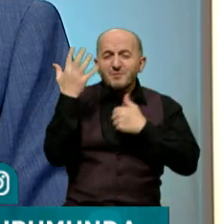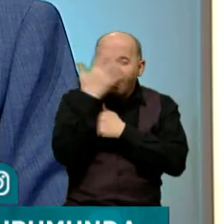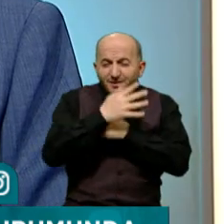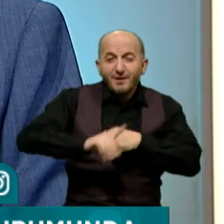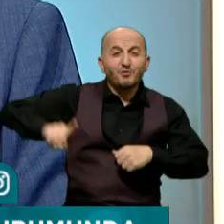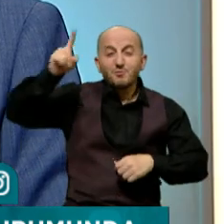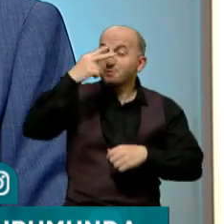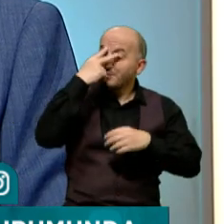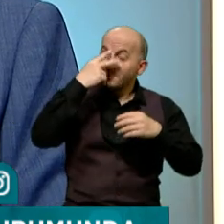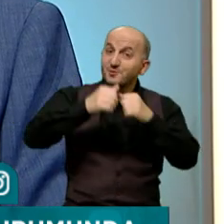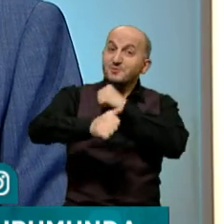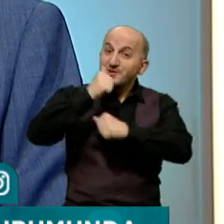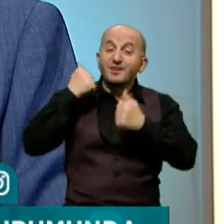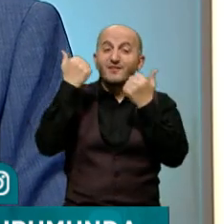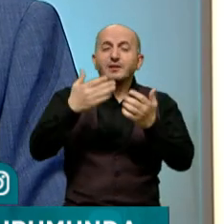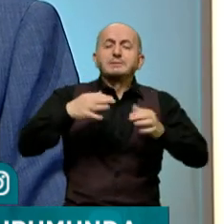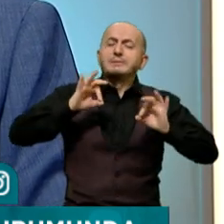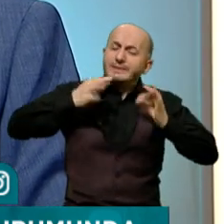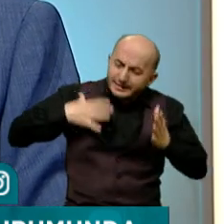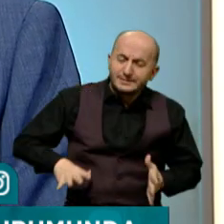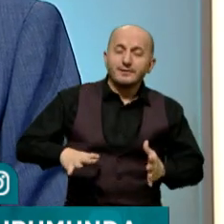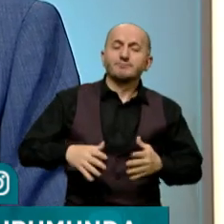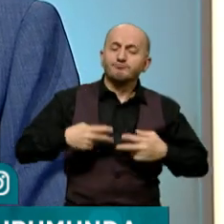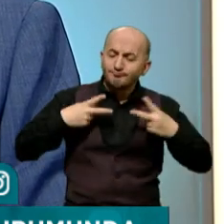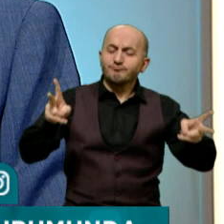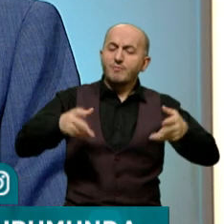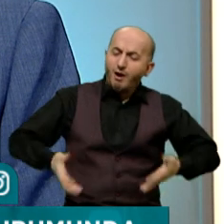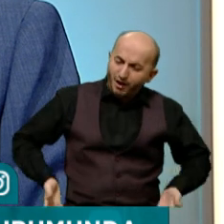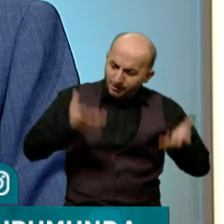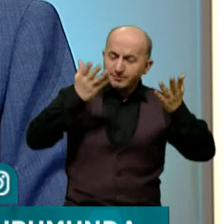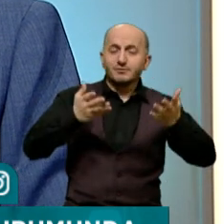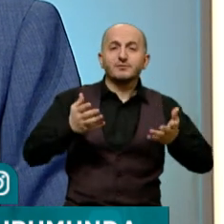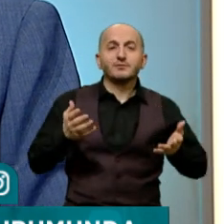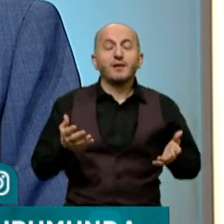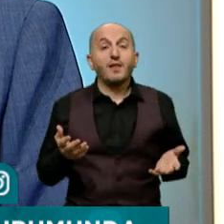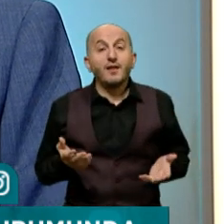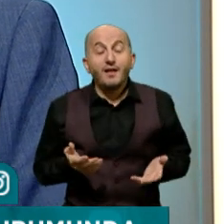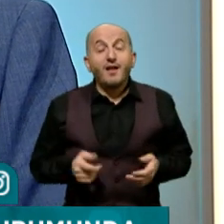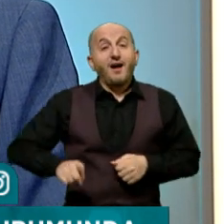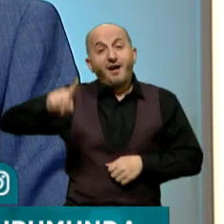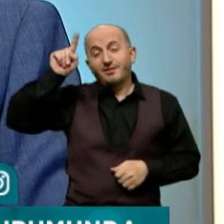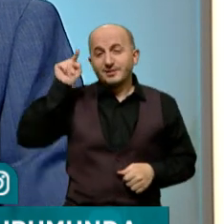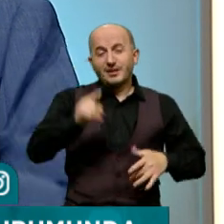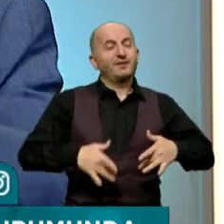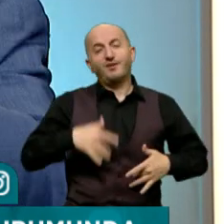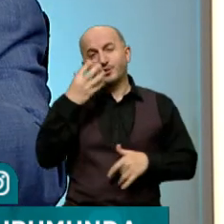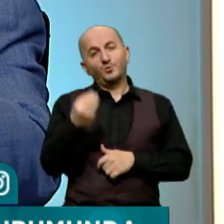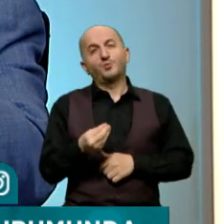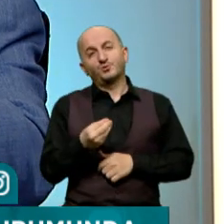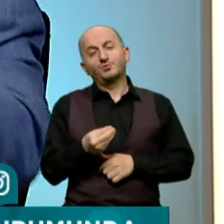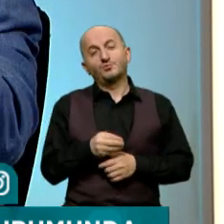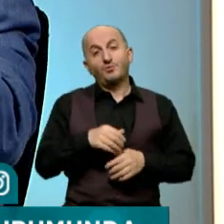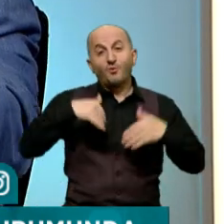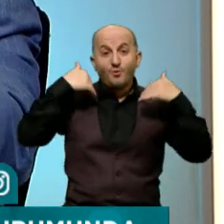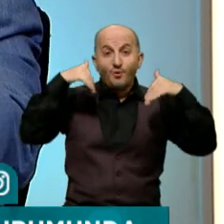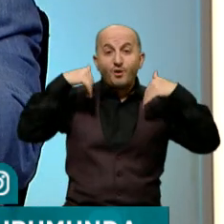bana gözlerini iade etti. Ne istersen alabilirsin. Diyor ki işte Allah senden razı olsun. Bu koyun